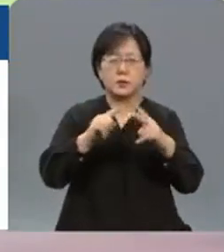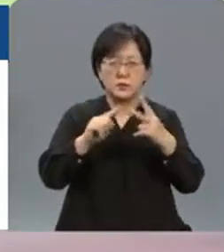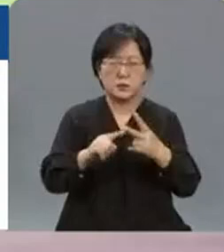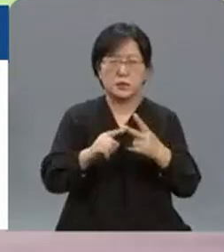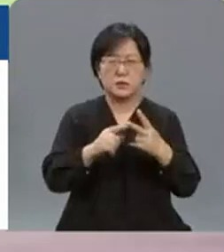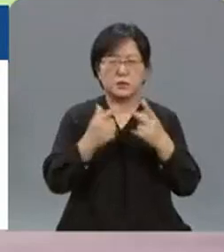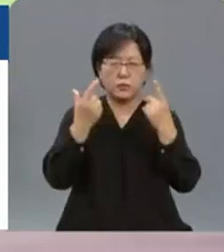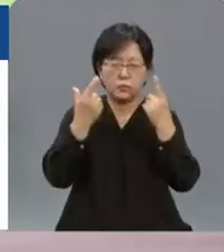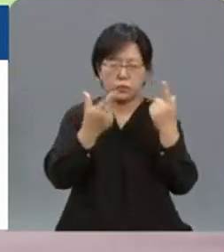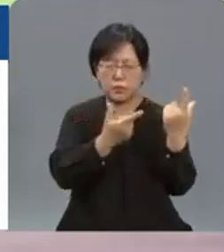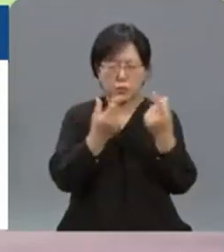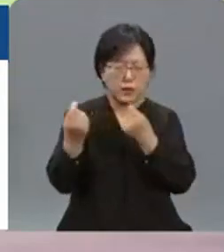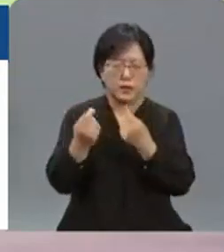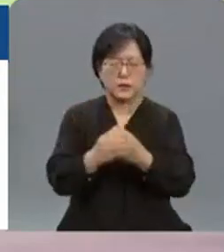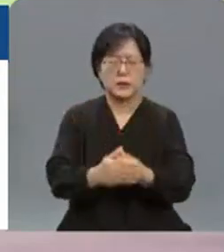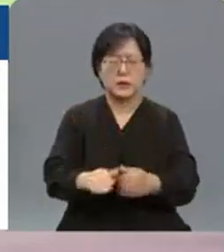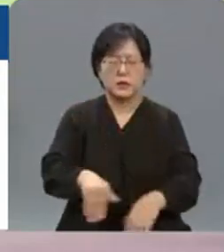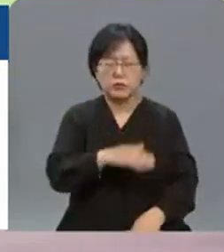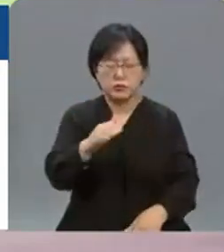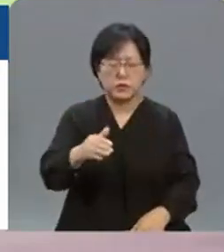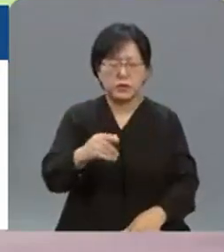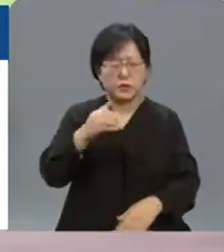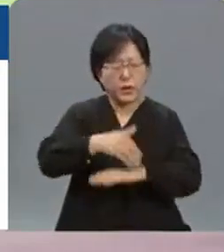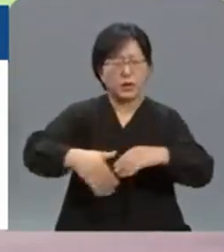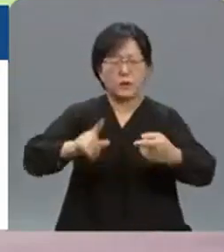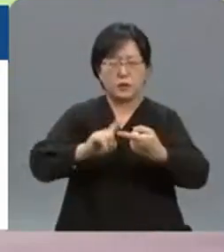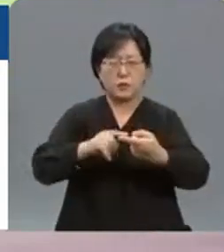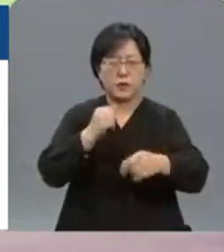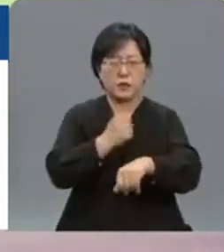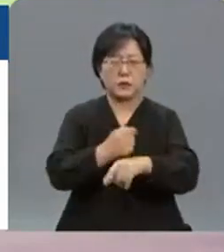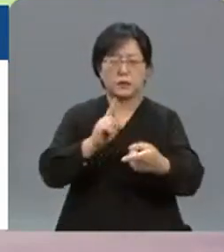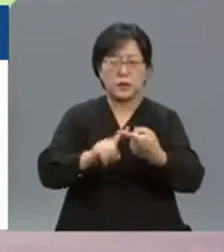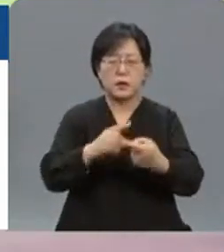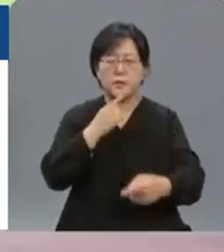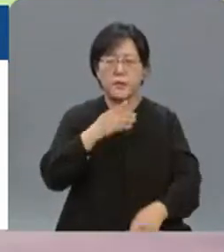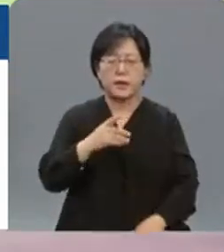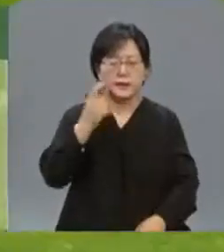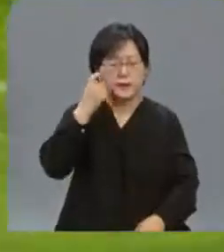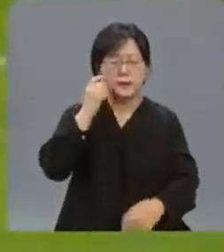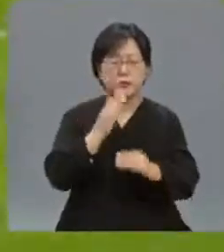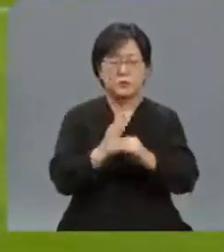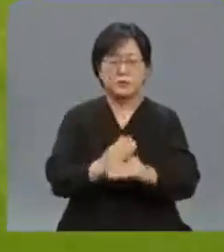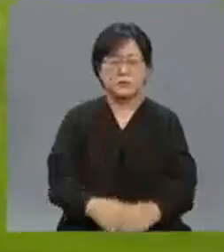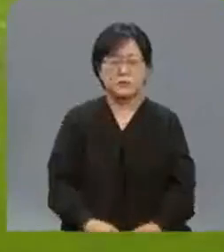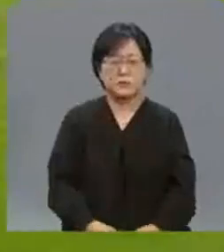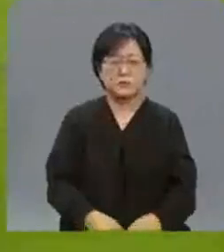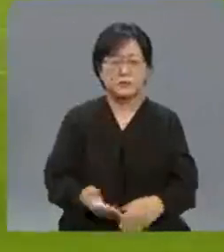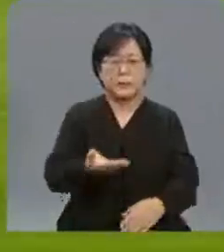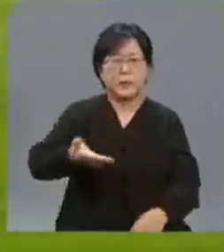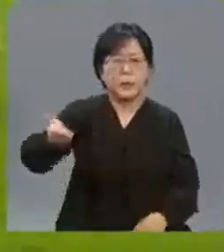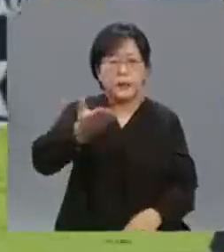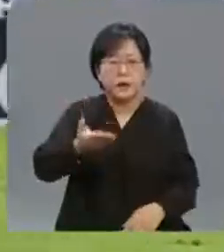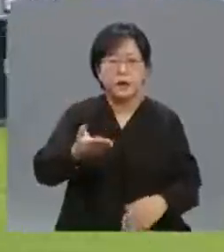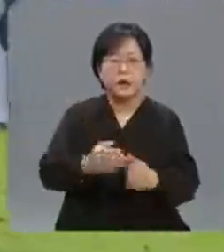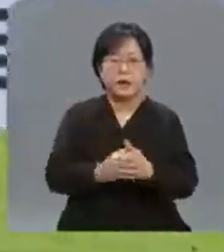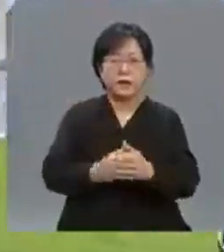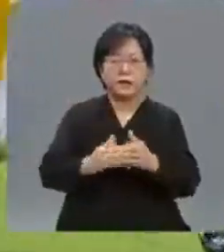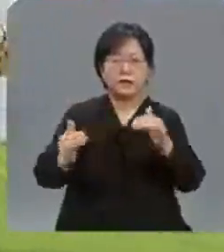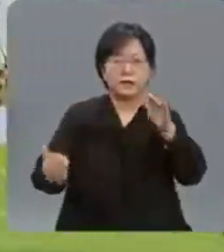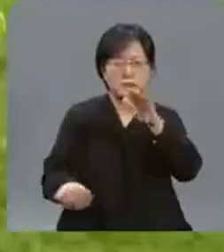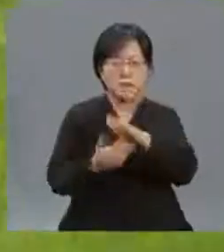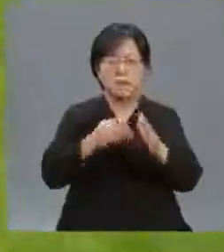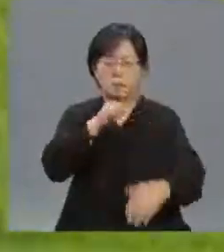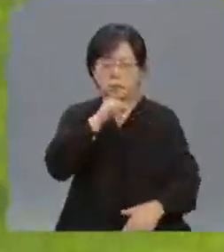있게 우리가 추구하는 방향으로 갈 수 있을까? 그것만 생각하고 있습니다. 승격팀 돌풍을 넘어 역대 최고